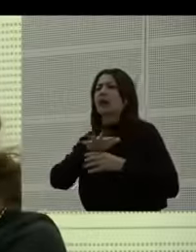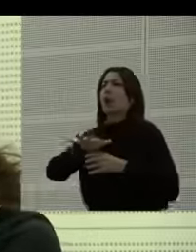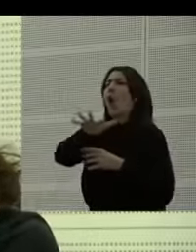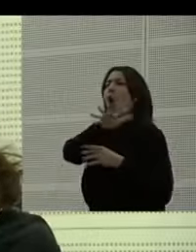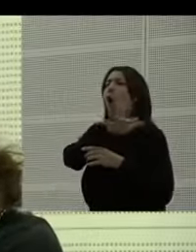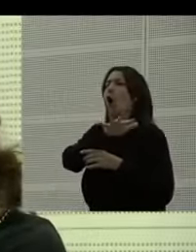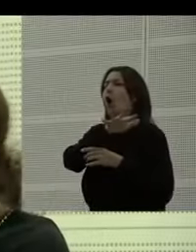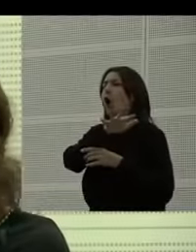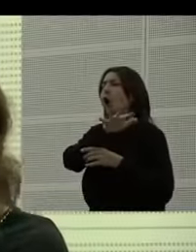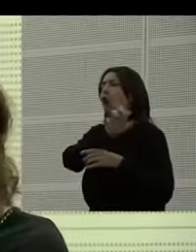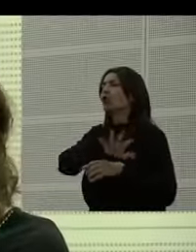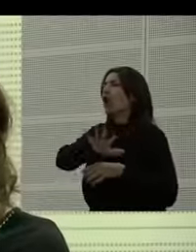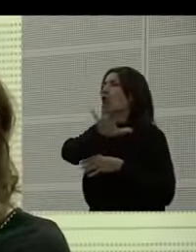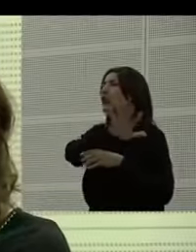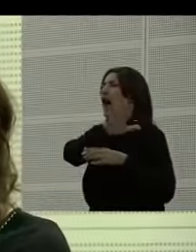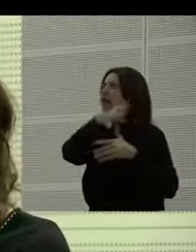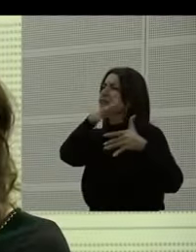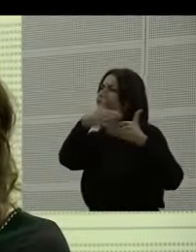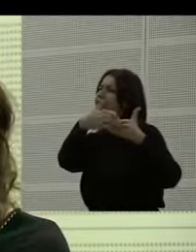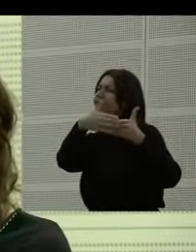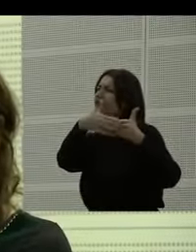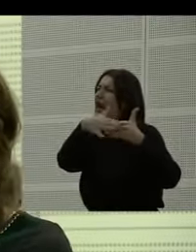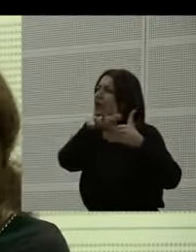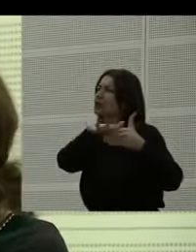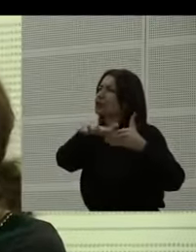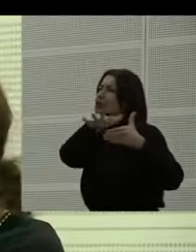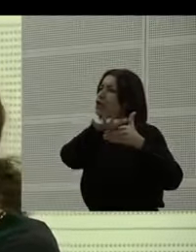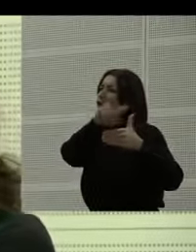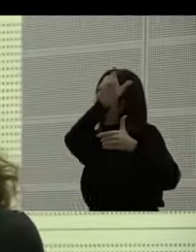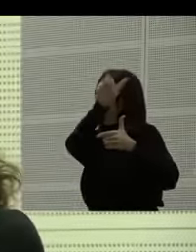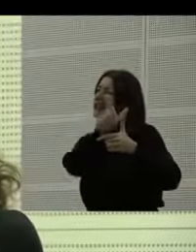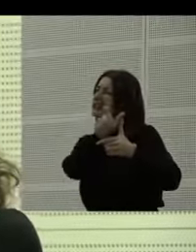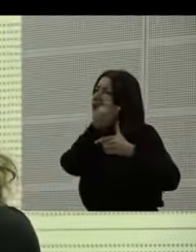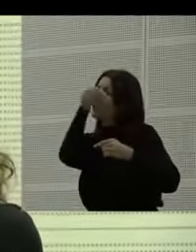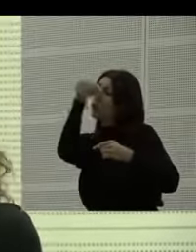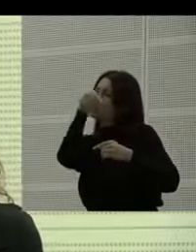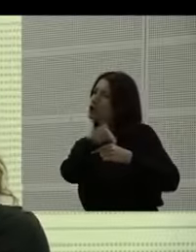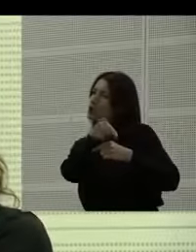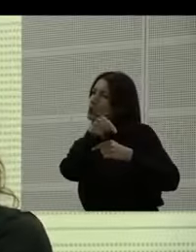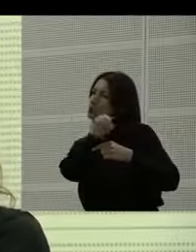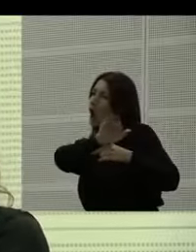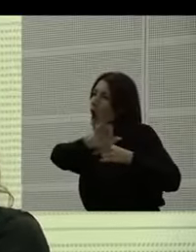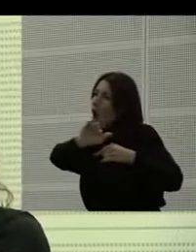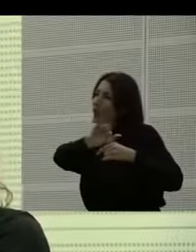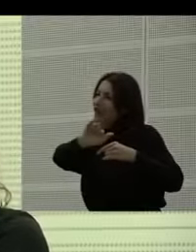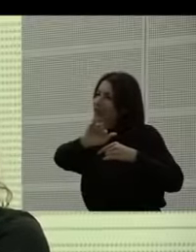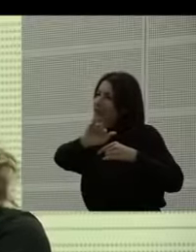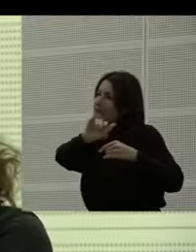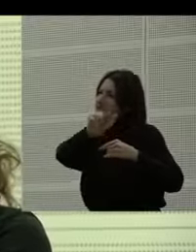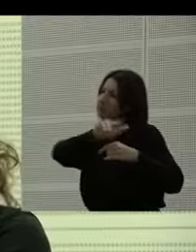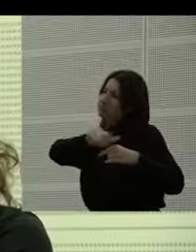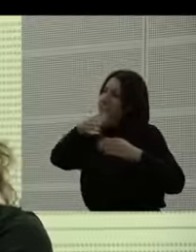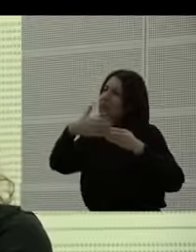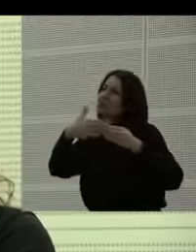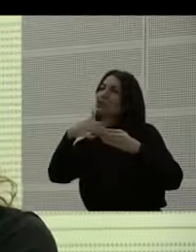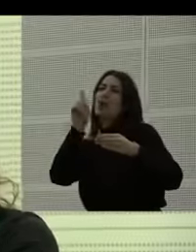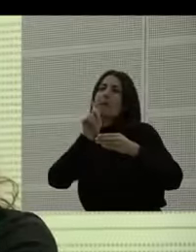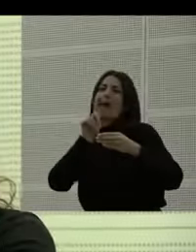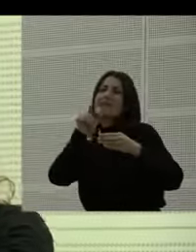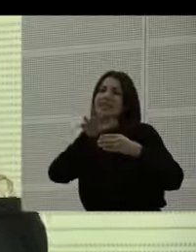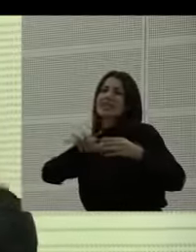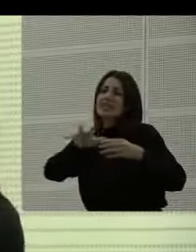meno verso l'Italia sud-ovest, quindi più o meno lo stretto di Messina, quella zona